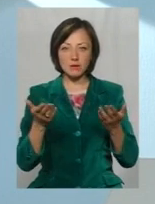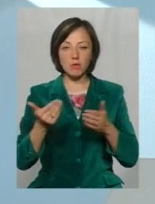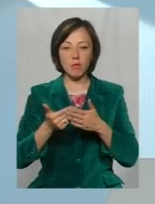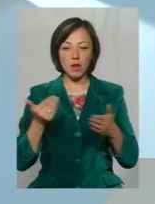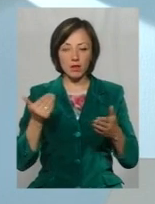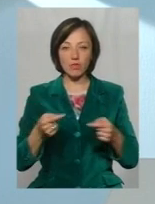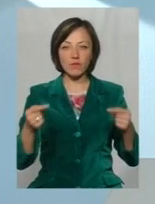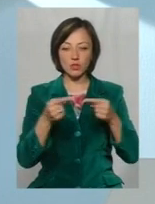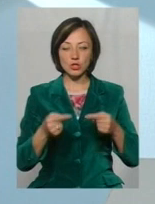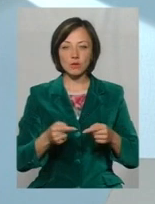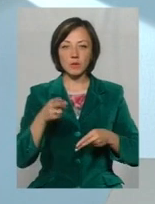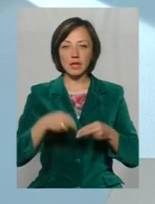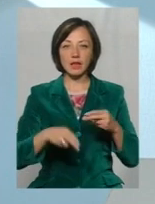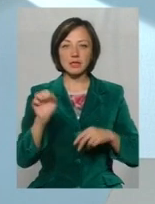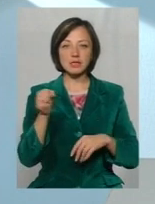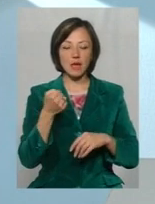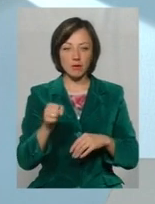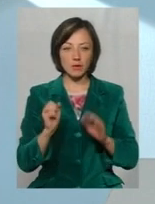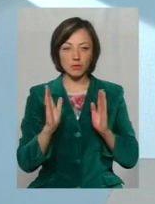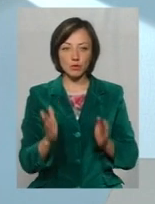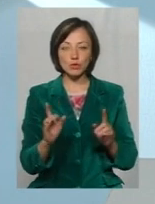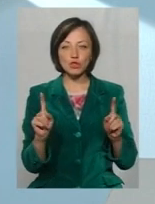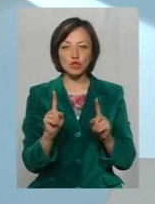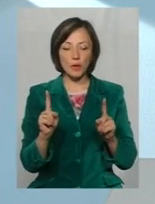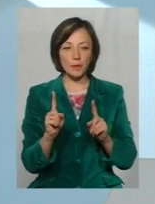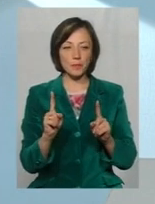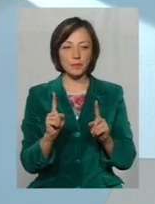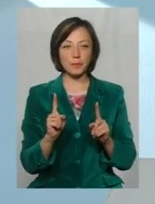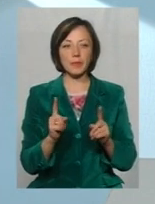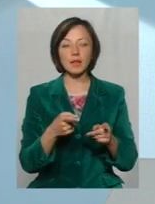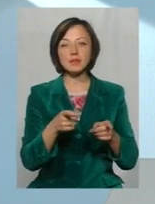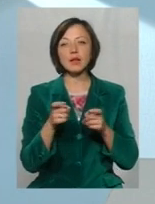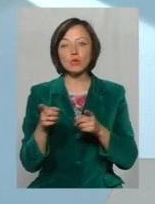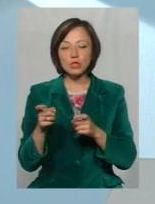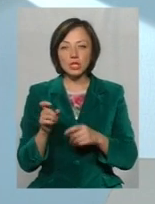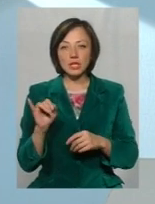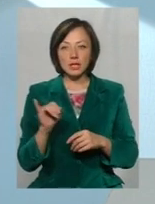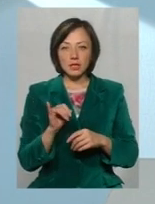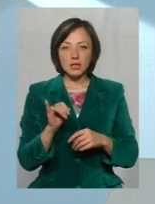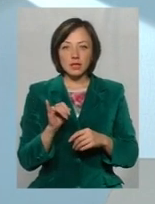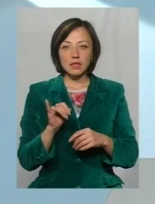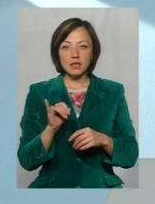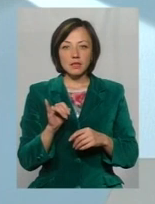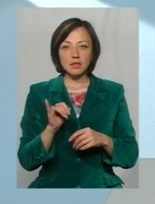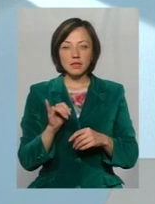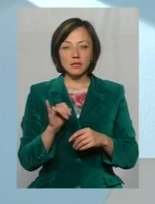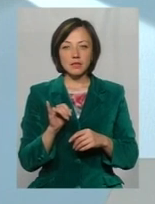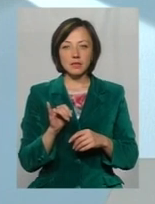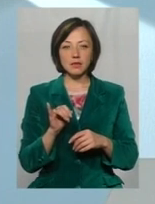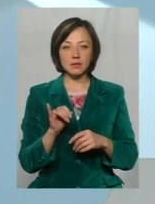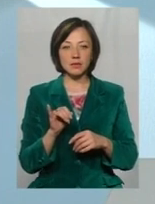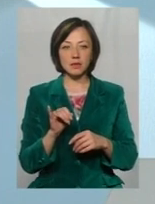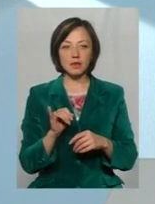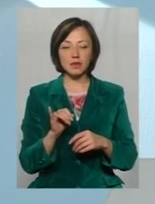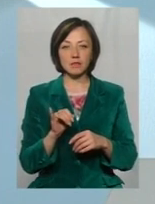вже визначаємо, що це буде кінець серпня, для того, щоб залучити і поставити, можливо,